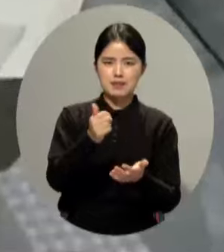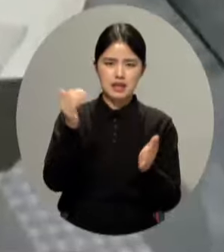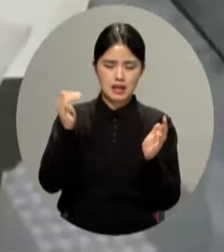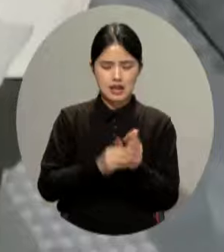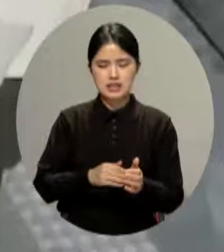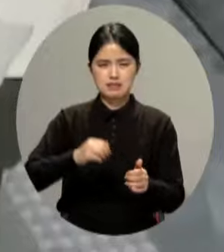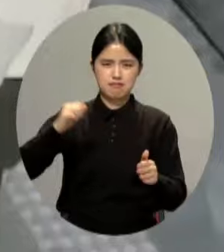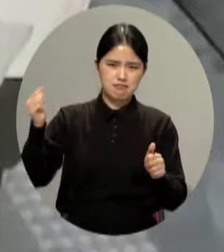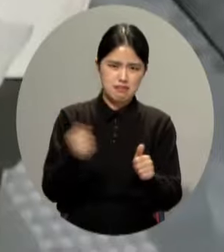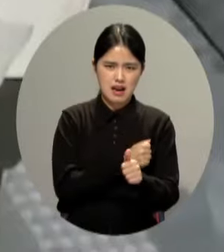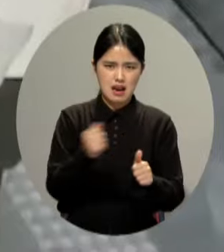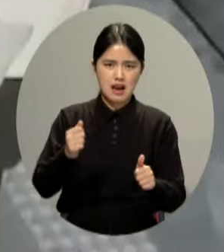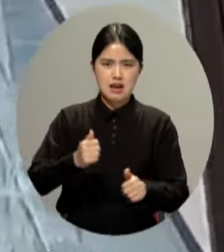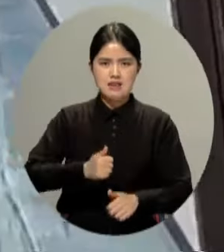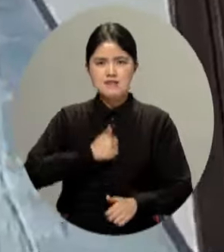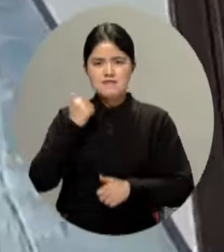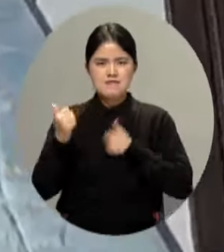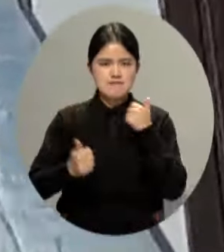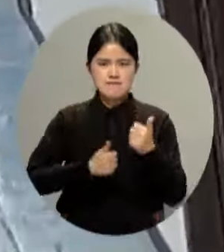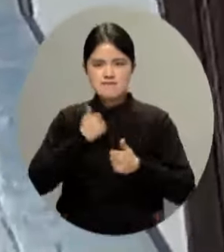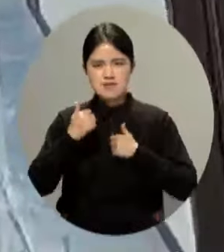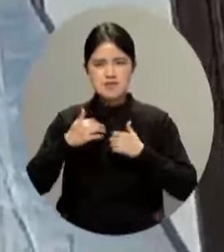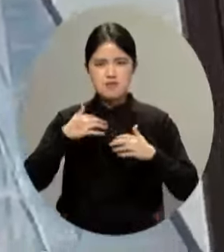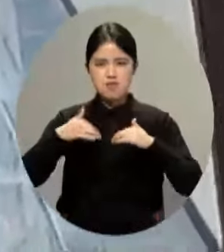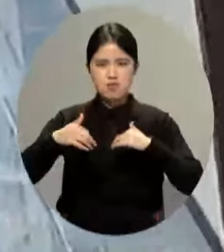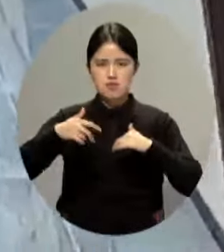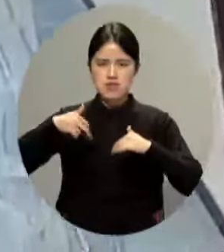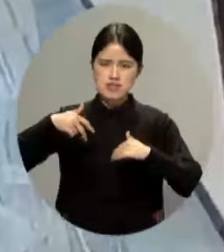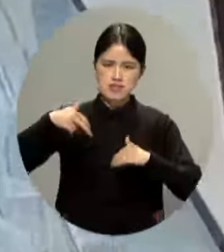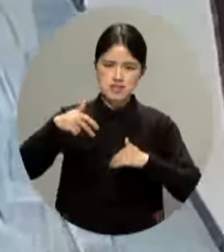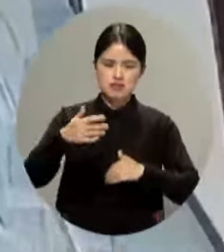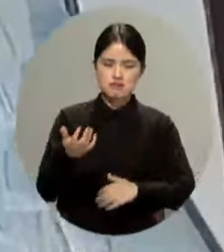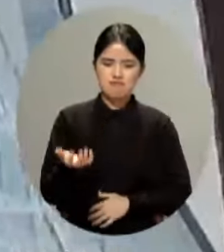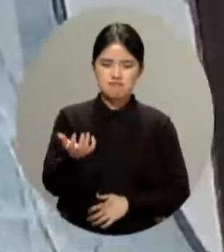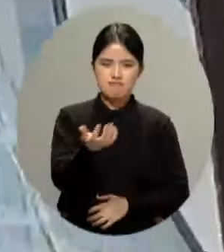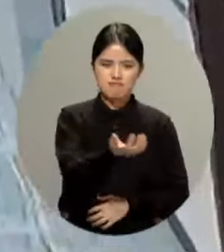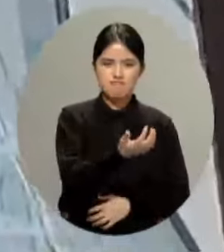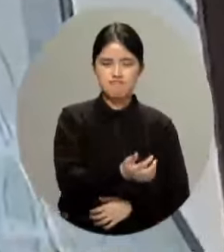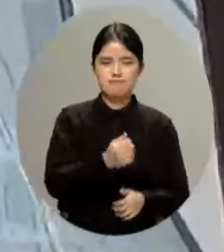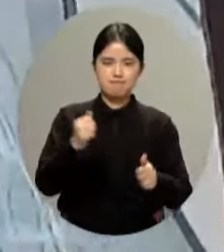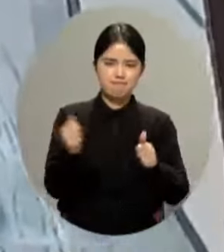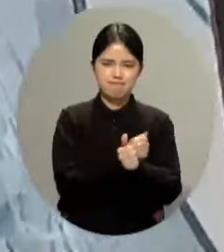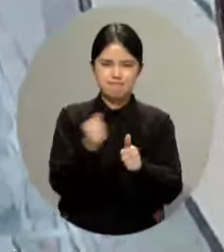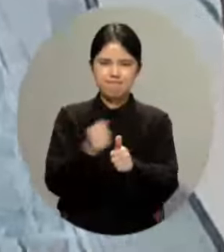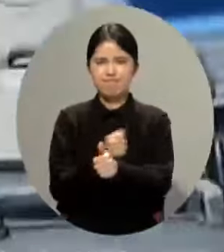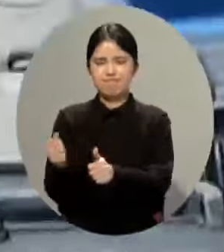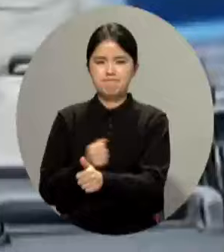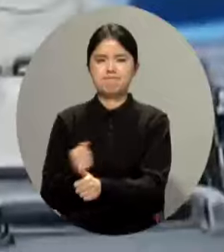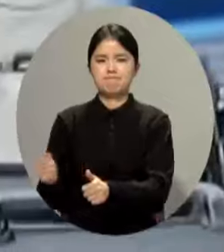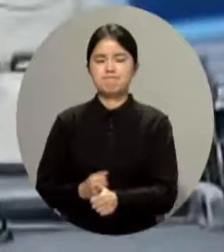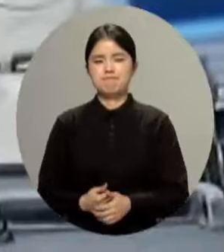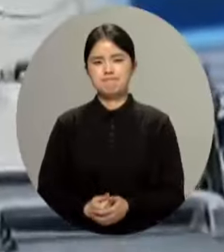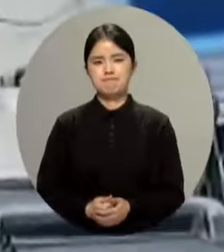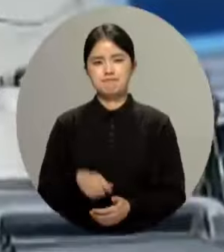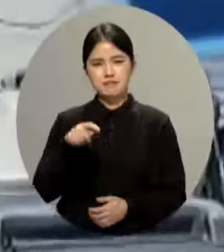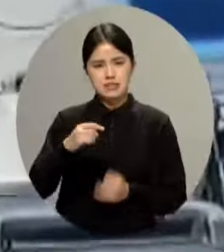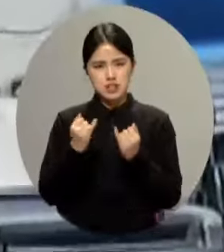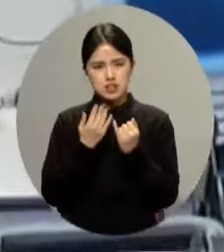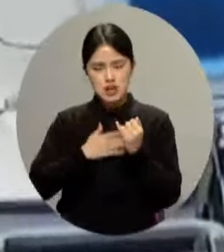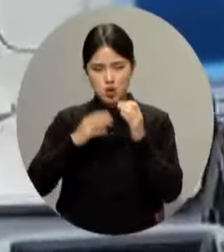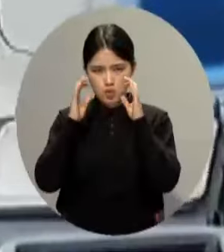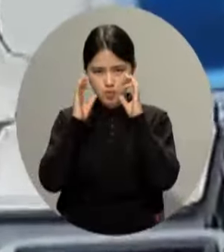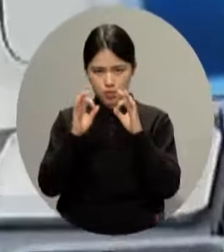휘두르고 분이 풀리지 않는지 복도와 연회장 등 장소를 옮기며 폭행을 계속합니다이 여성 알고